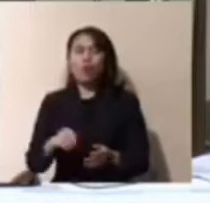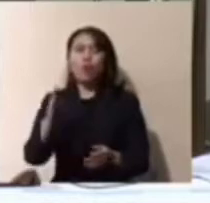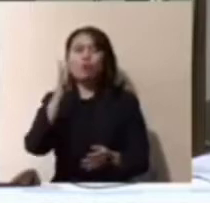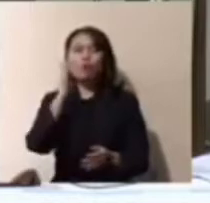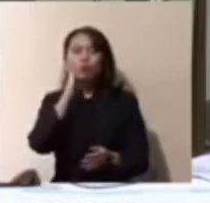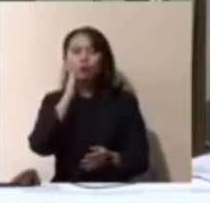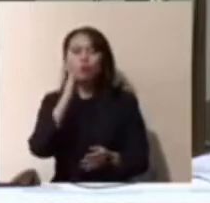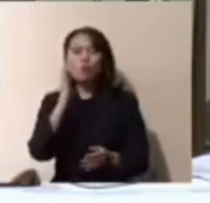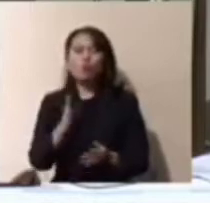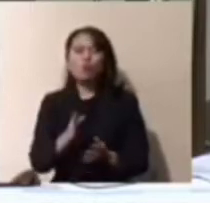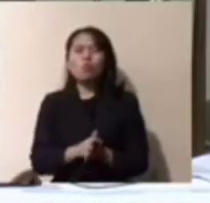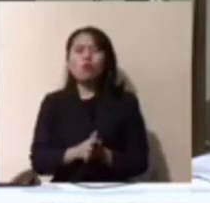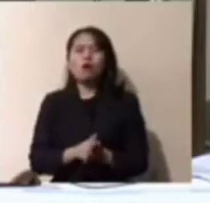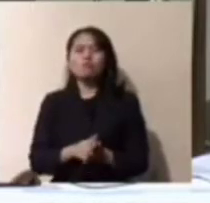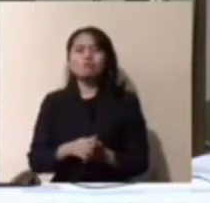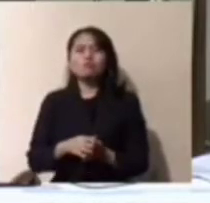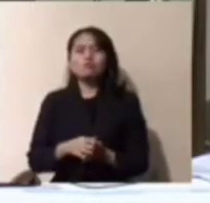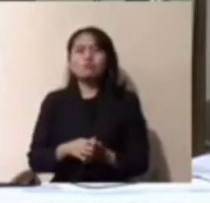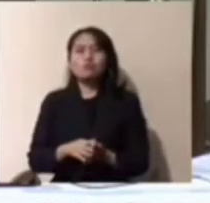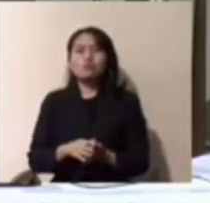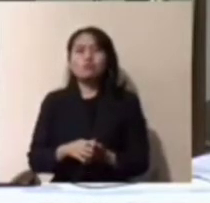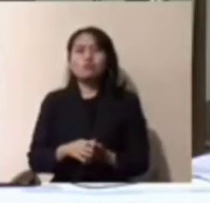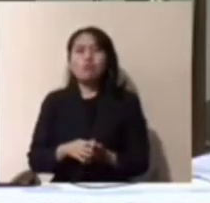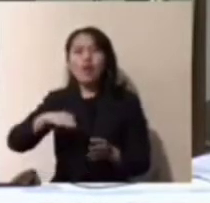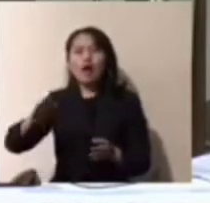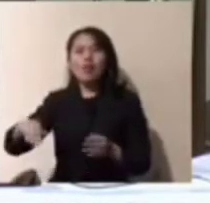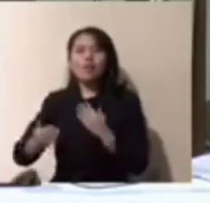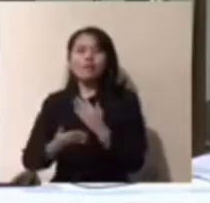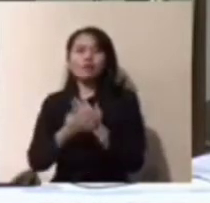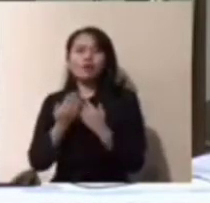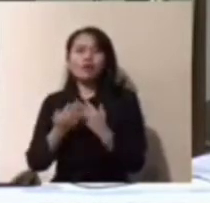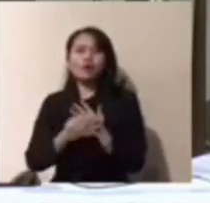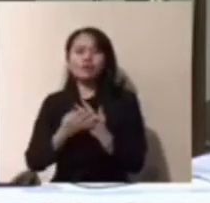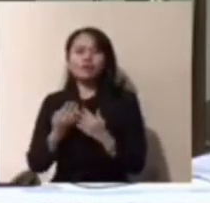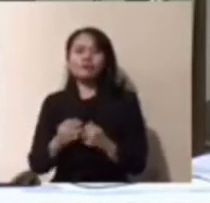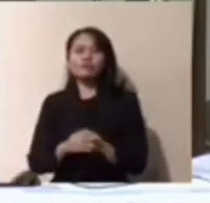kaum muda, remaja, dan anak-anak yang terkasih,